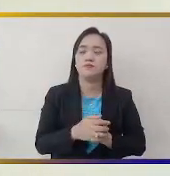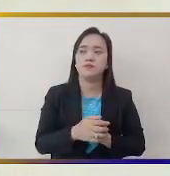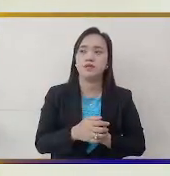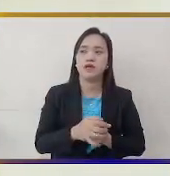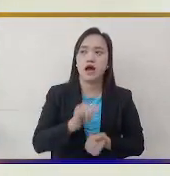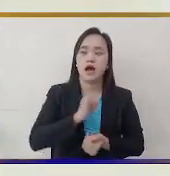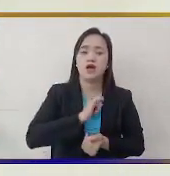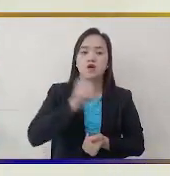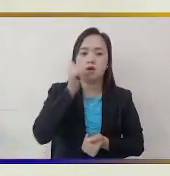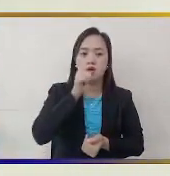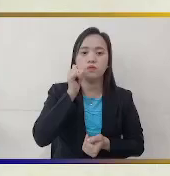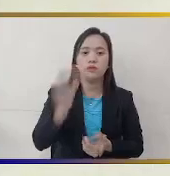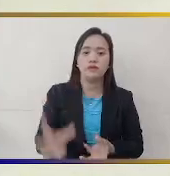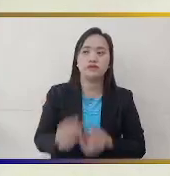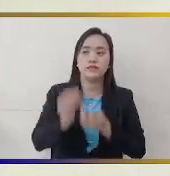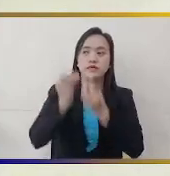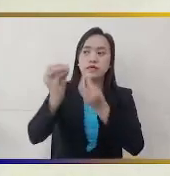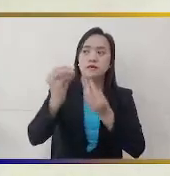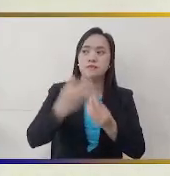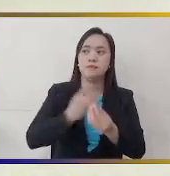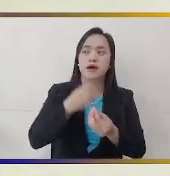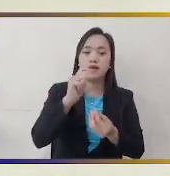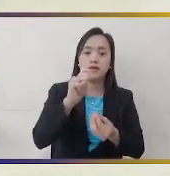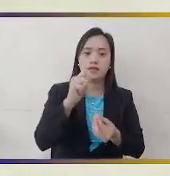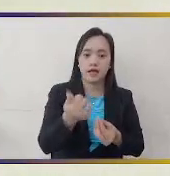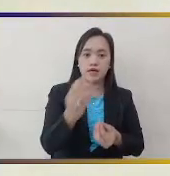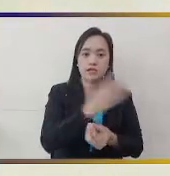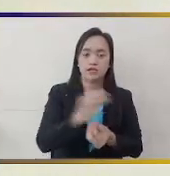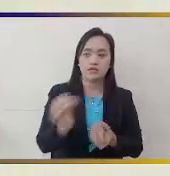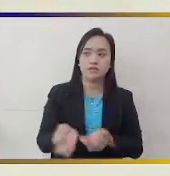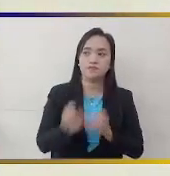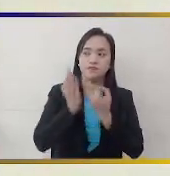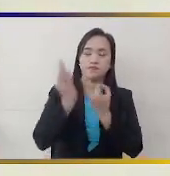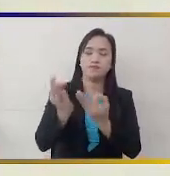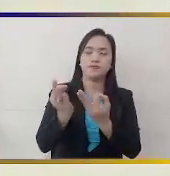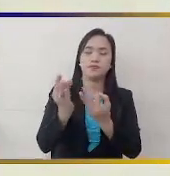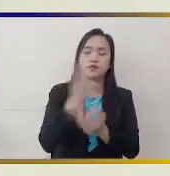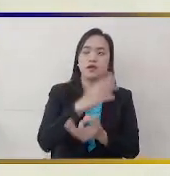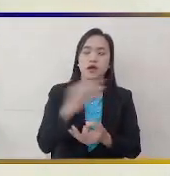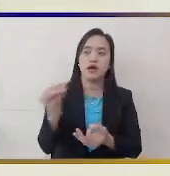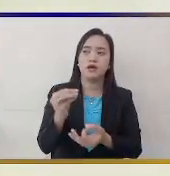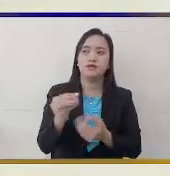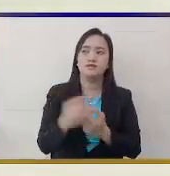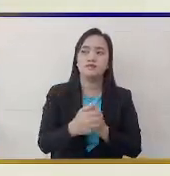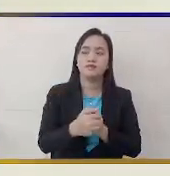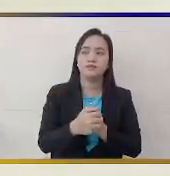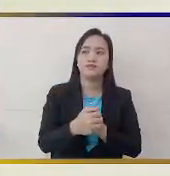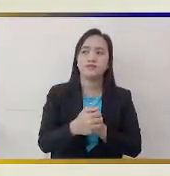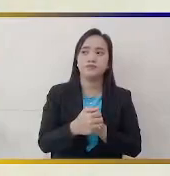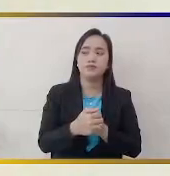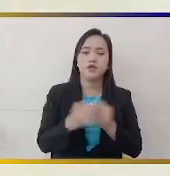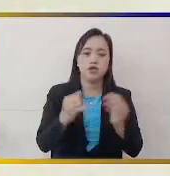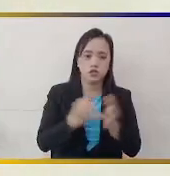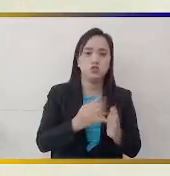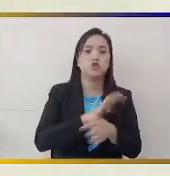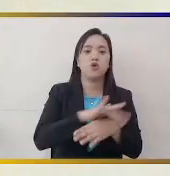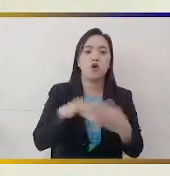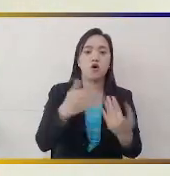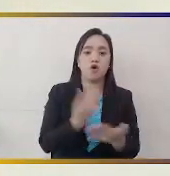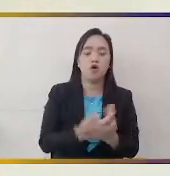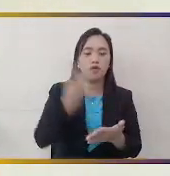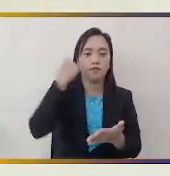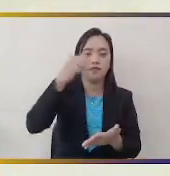aking ikapo ibibigay ko yung aking ah Faith offering ibibigay ko lahat ng ano para sayo yang